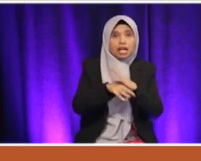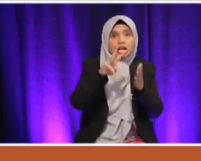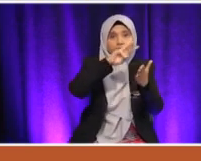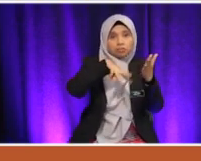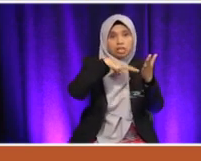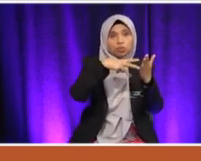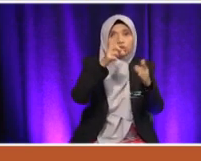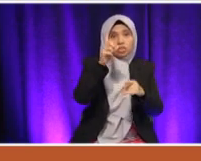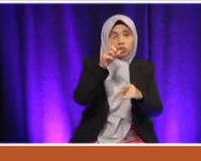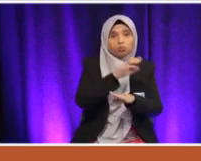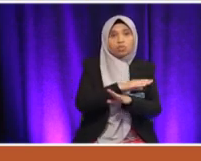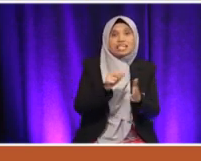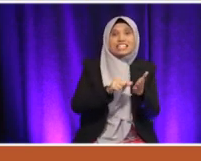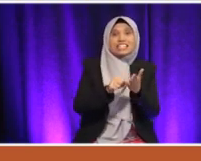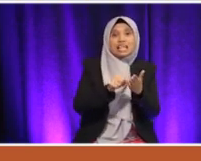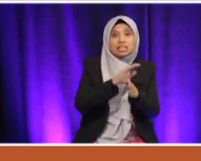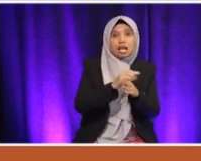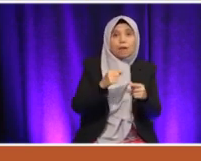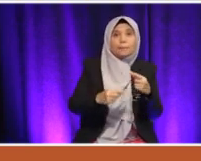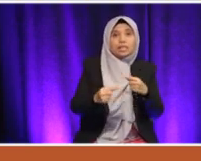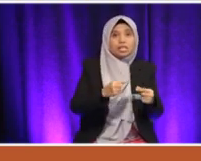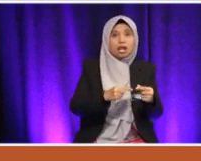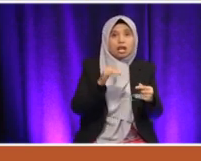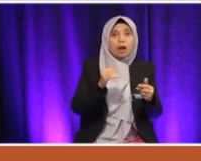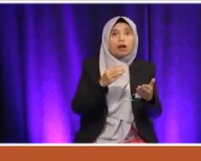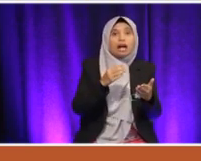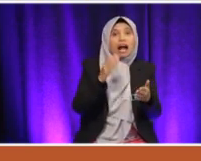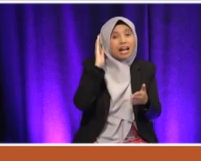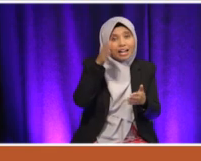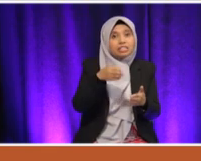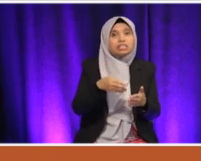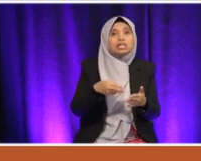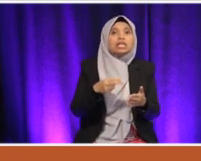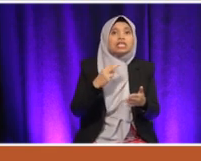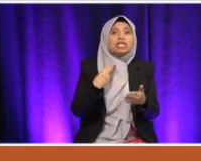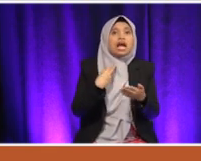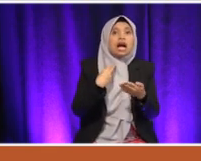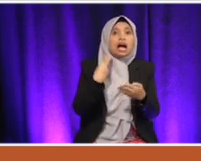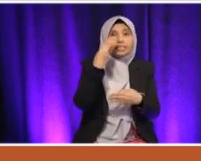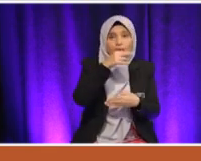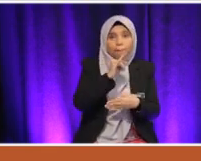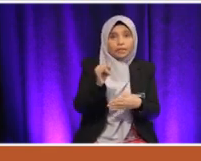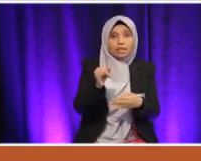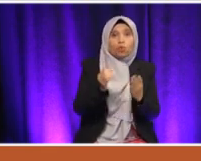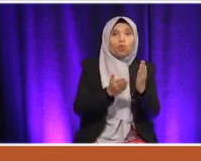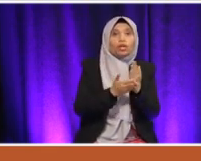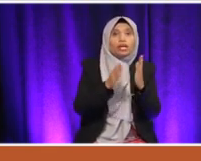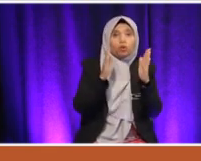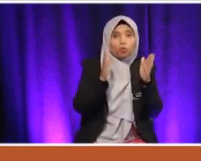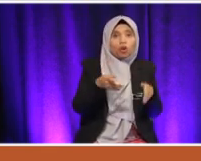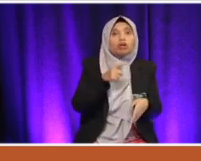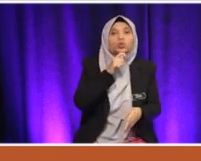kesan tidak bergerak yang bakal dihadapi warga emas yang bakal dihadapi warga